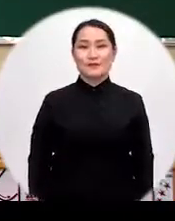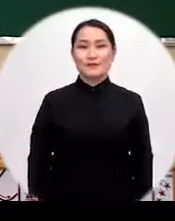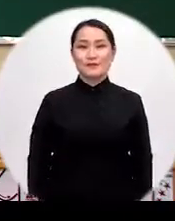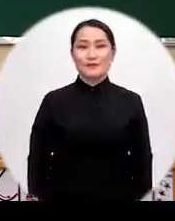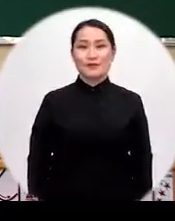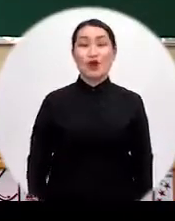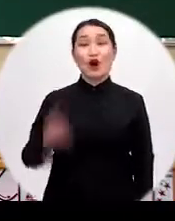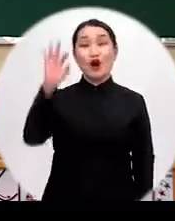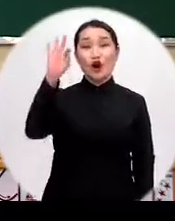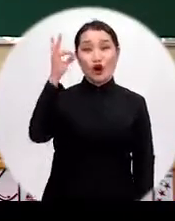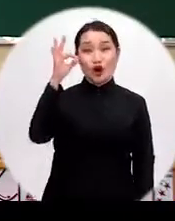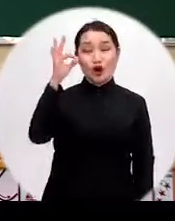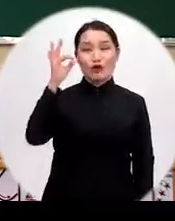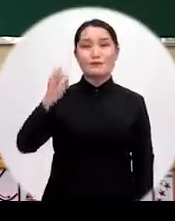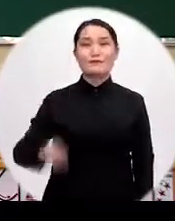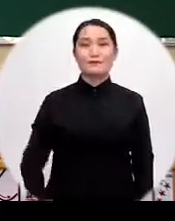өө үсэг бичээд